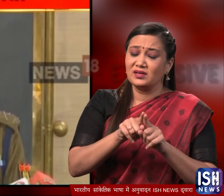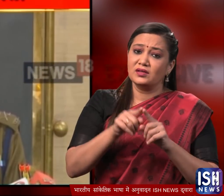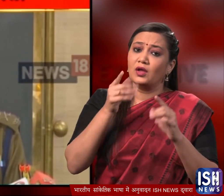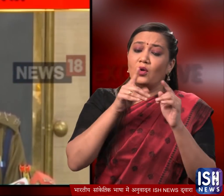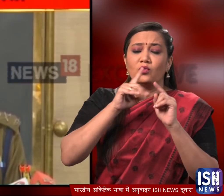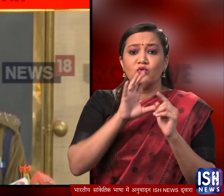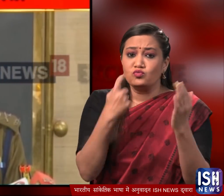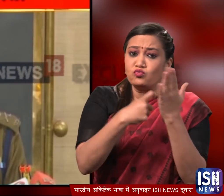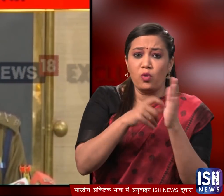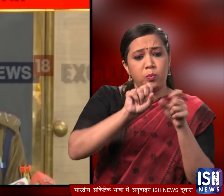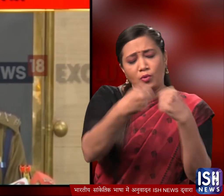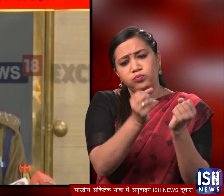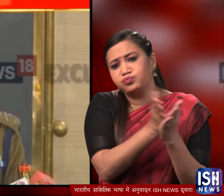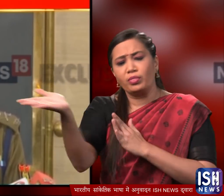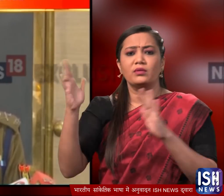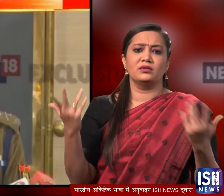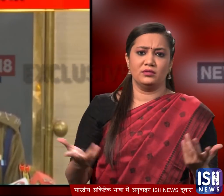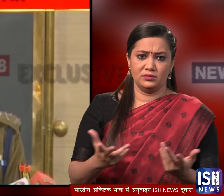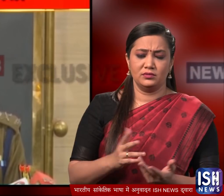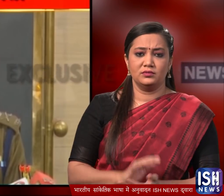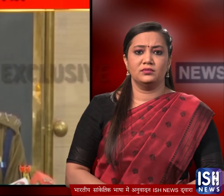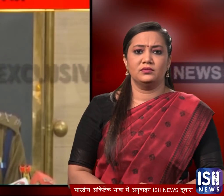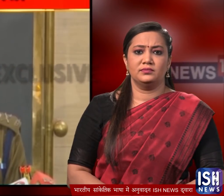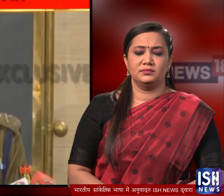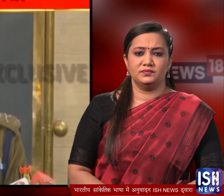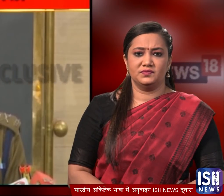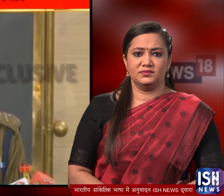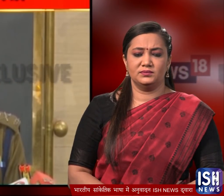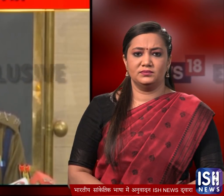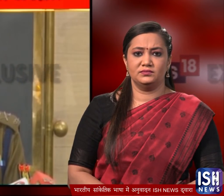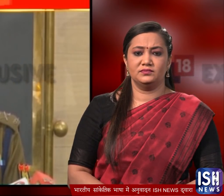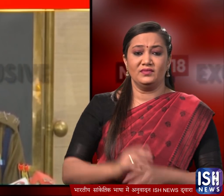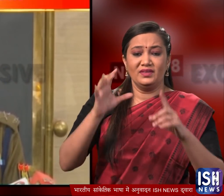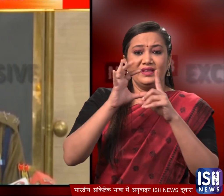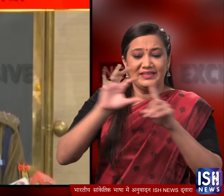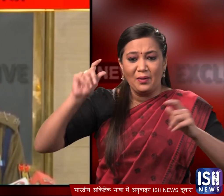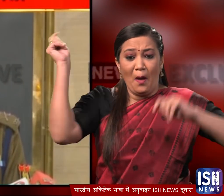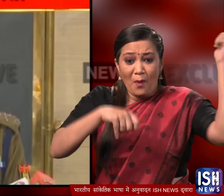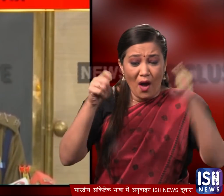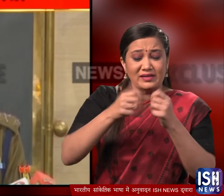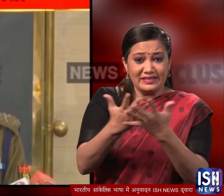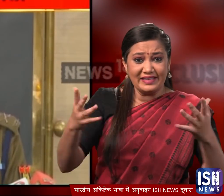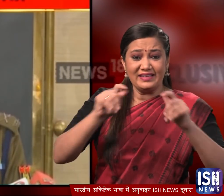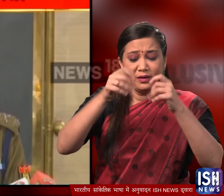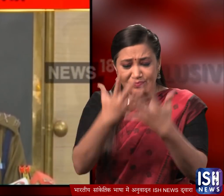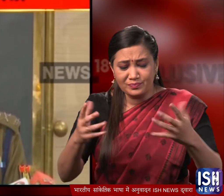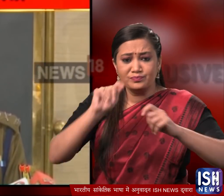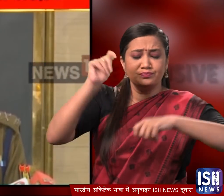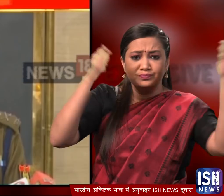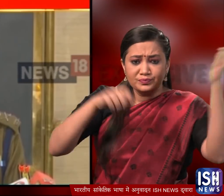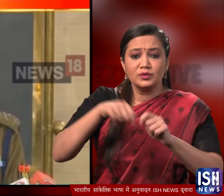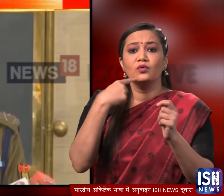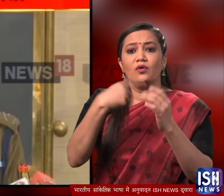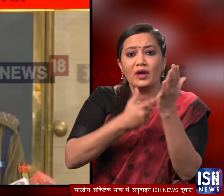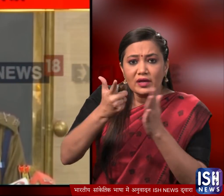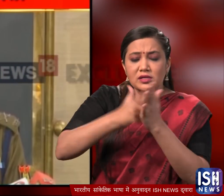वो टर्म्स एंड कंडीशंस को फॉलो नहीं करने की वजह से सब हुई है। इन सब जो वायलेंस हुई है